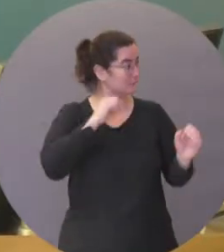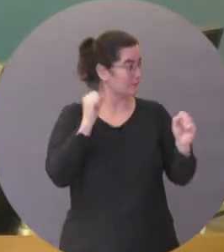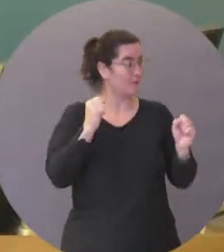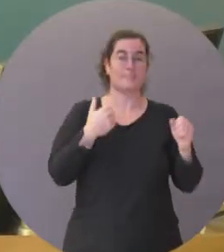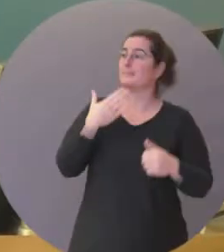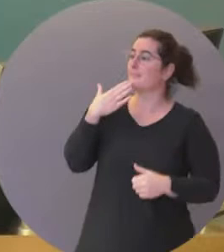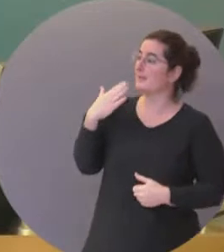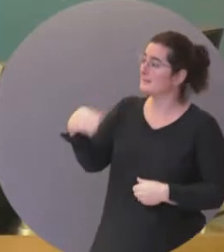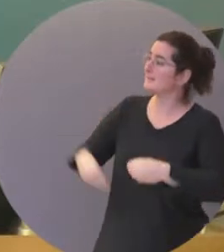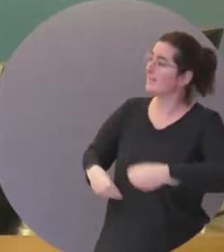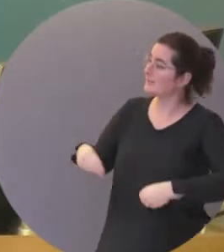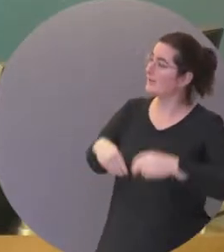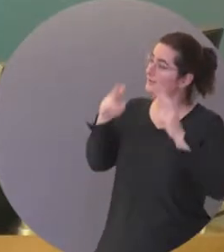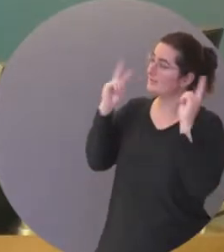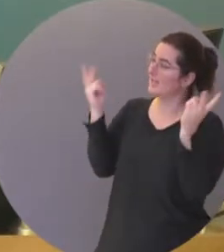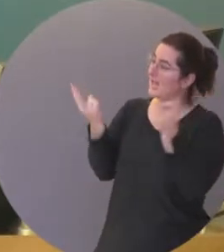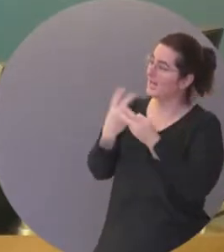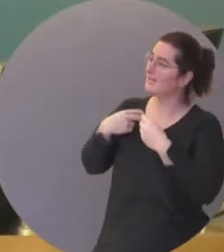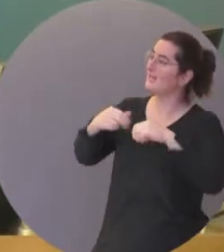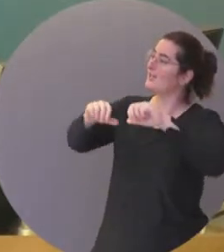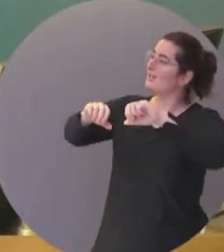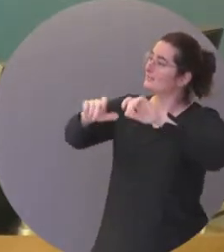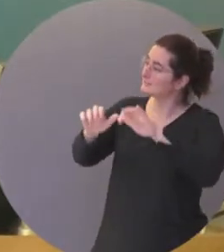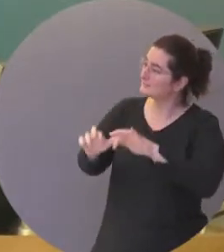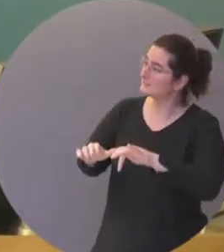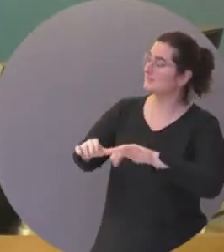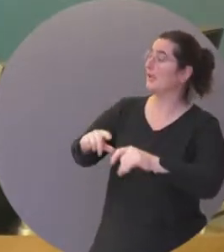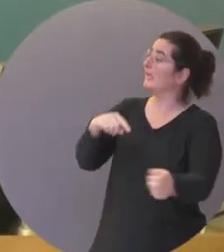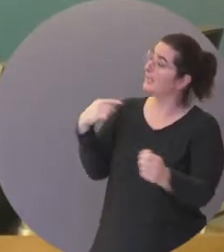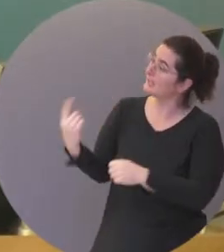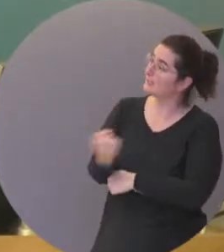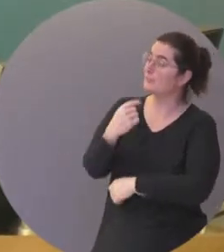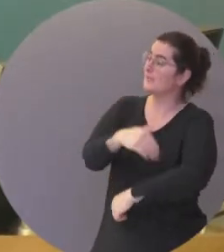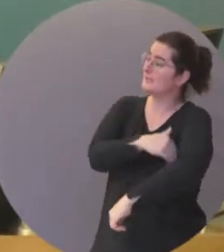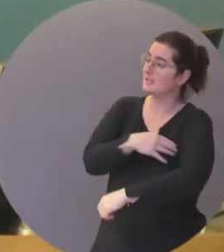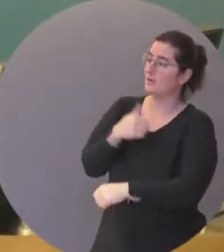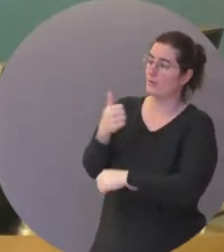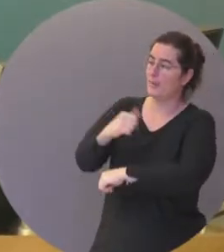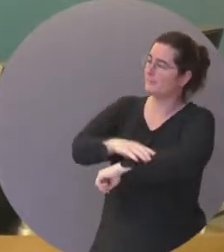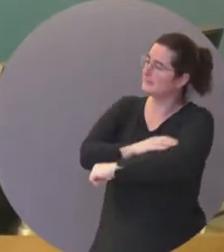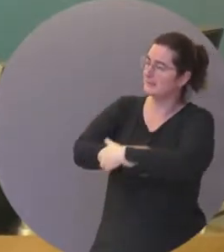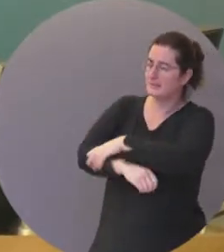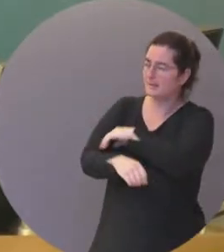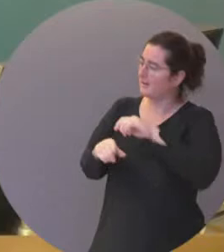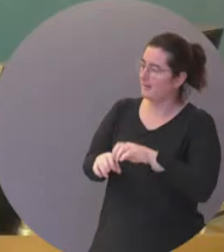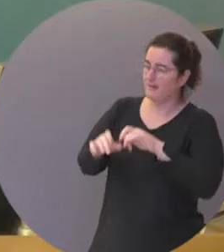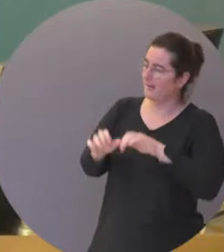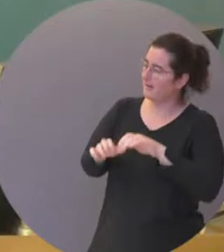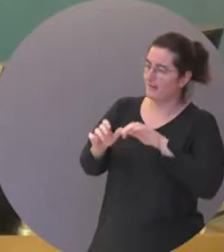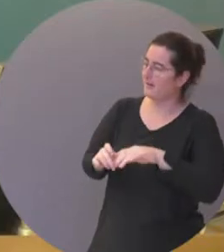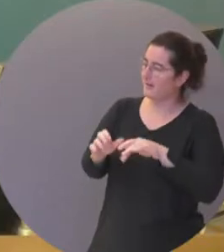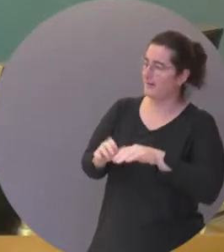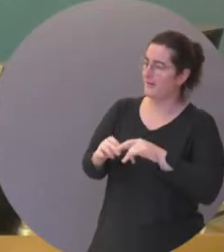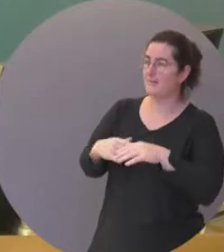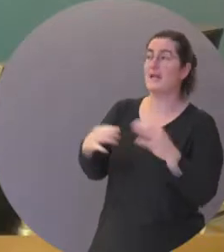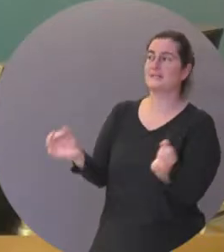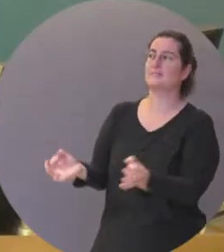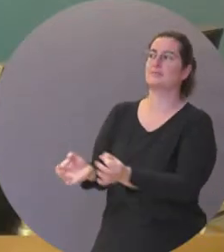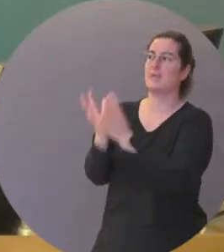Directeur Général des Services à travers vous l'ensemble des agents qui ont été mobilisés de façon exceptionnelle